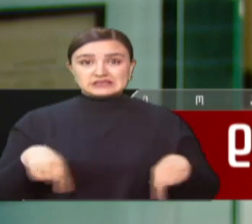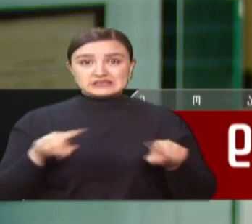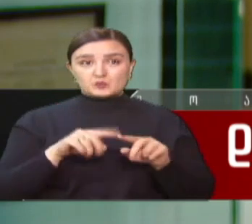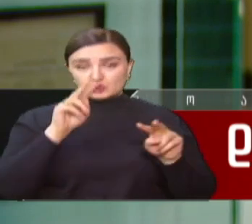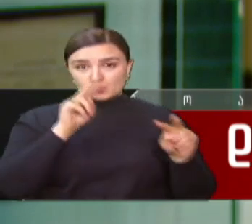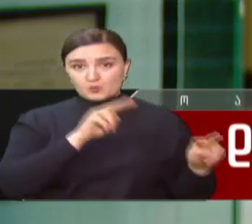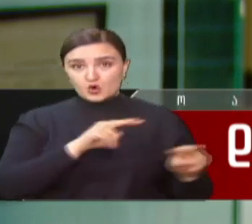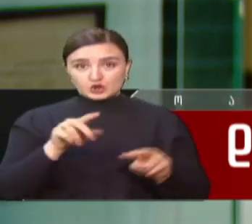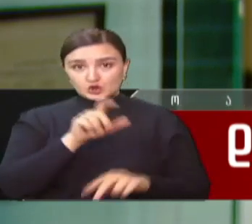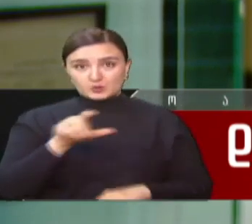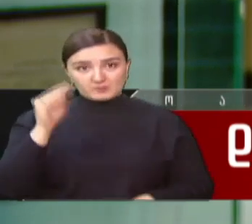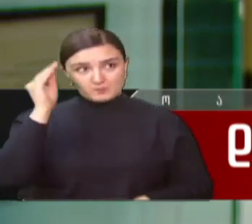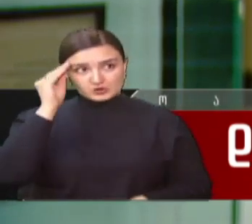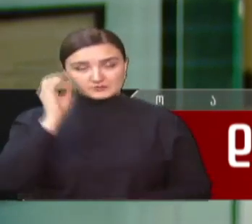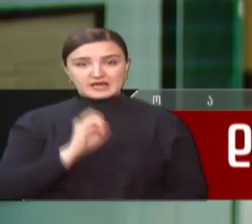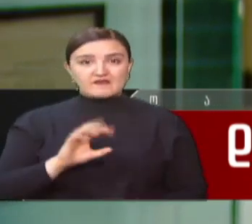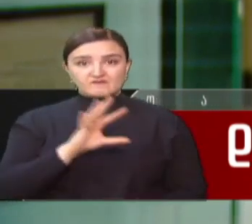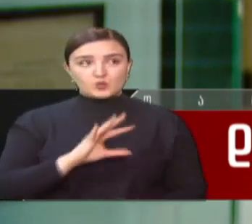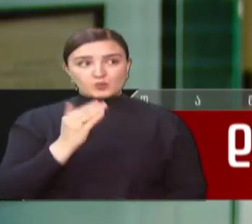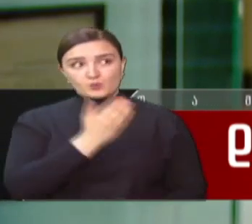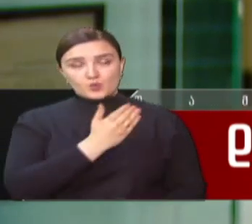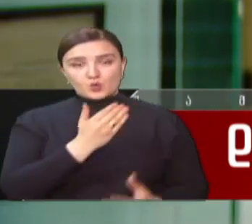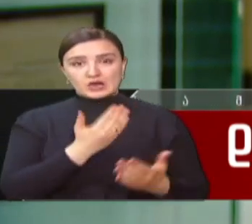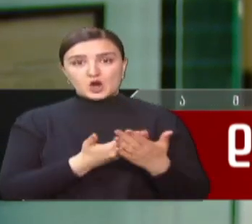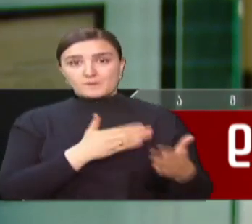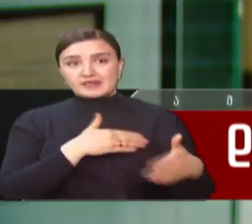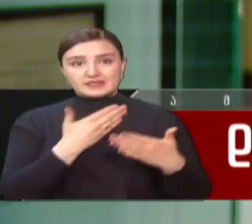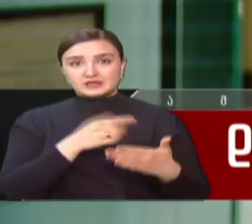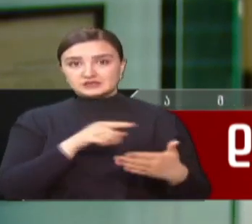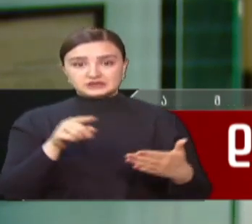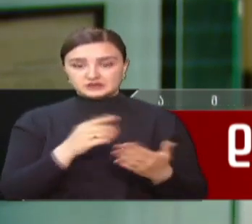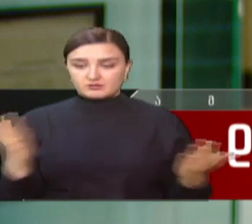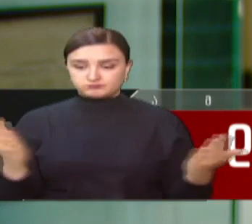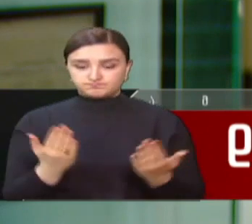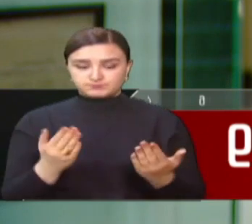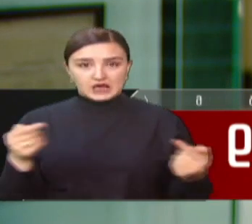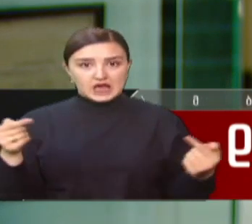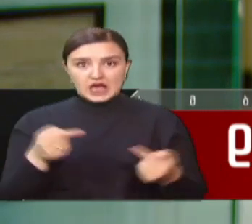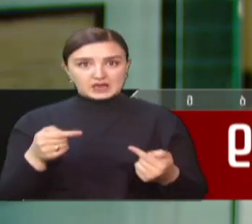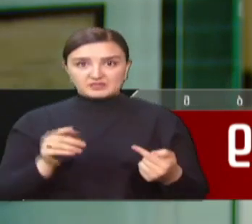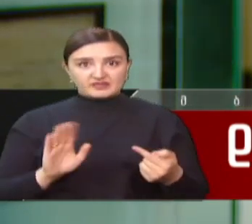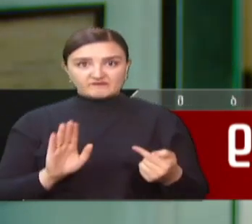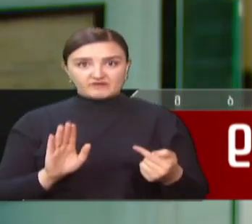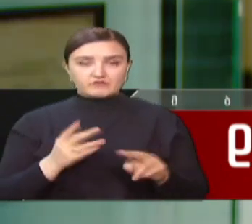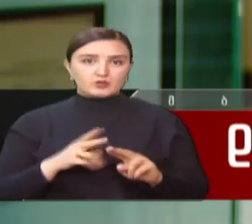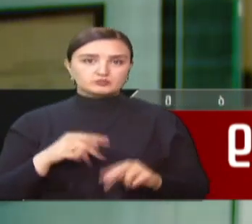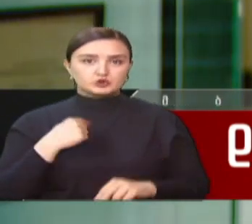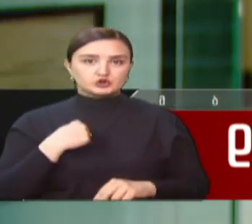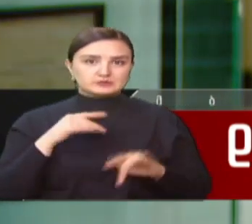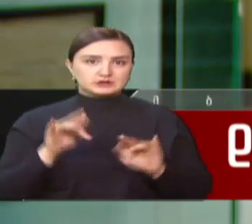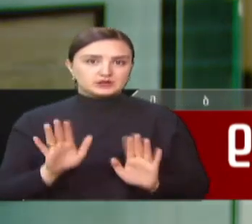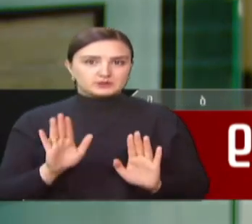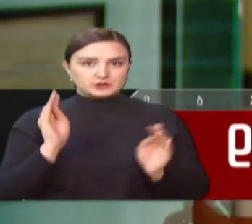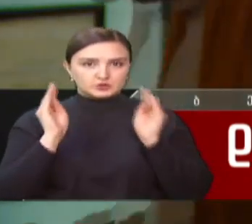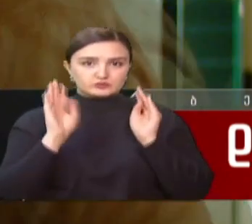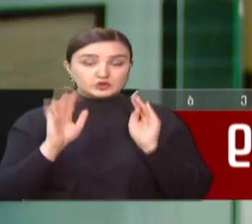მონიტორების მოსაზრება არ ემთხვევა ევროკავშირის რეკომენდაციას, ეს უკვე არ არის ასე ვთქვათ ჩვენი სამშელო საკითხი, იმიტომ რომ